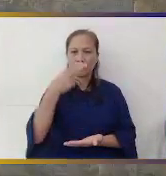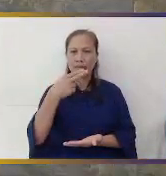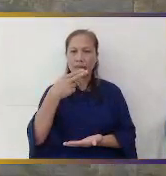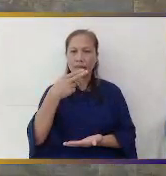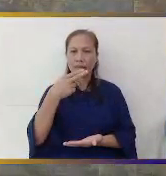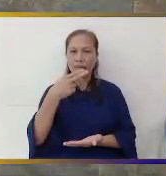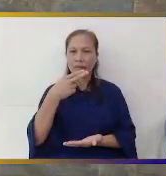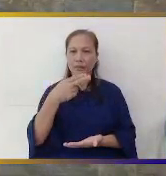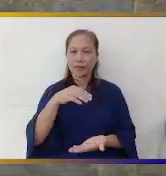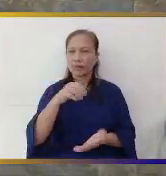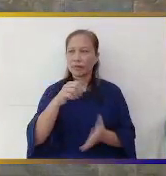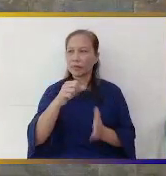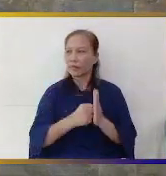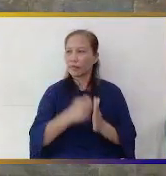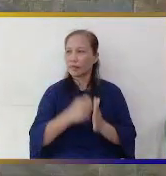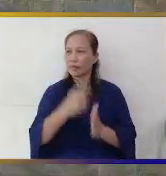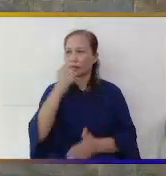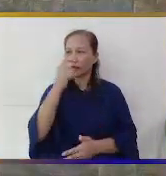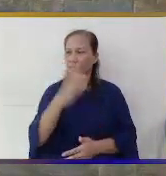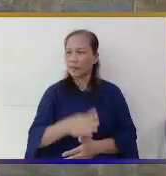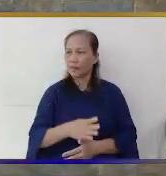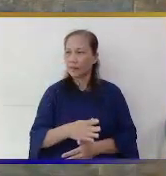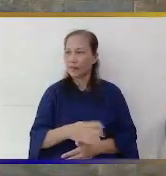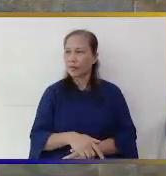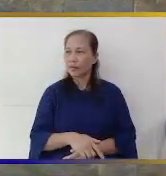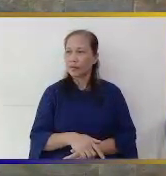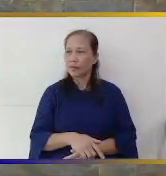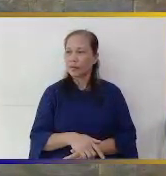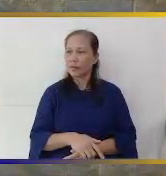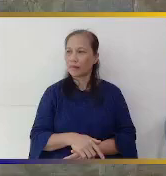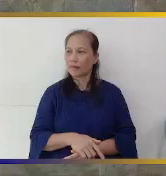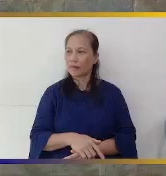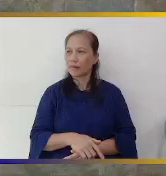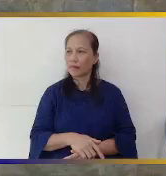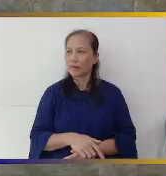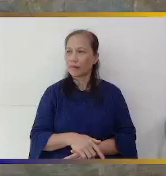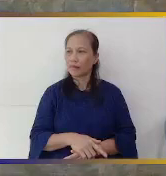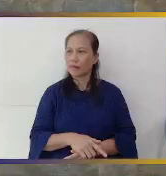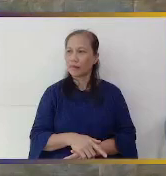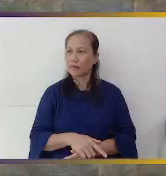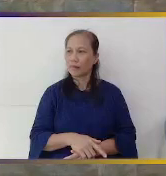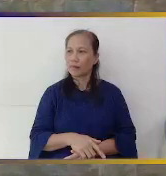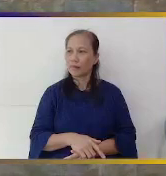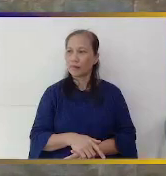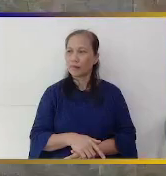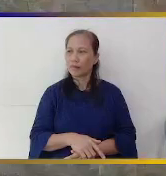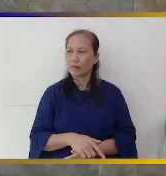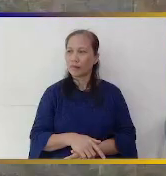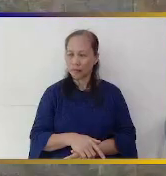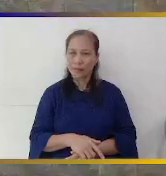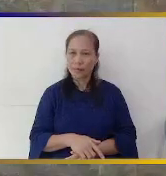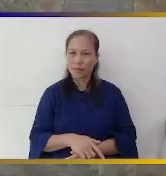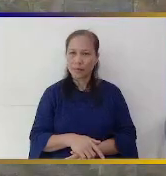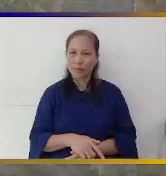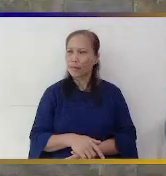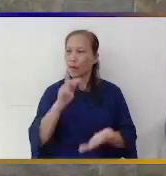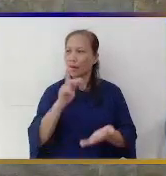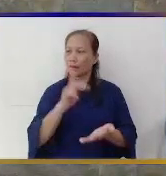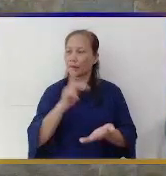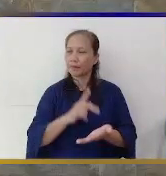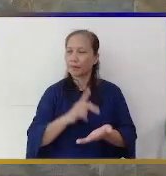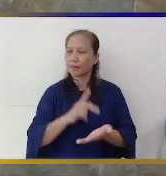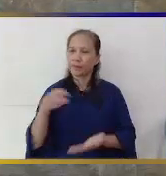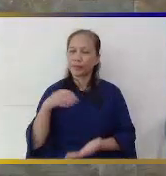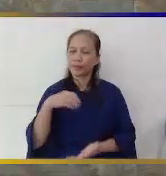pangin jesukristo but at the same time nire-record nila na pure Yung holy living you see Alam niyo po kaya